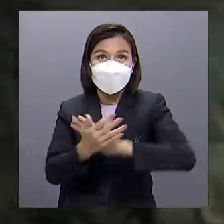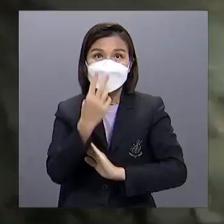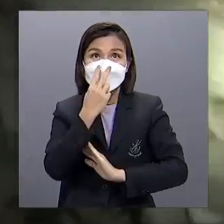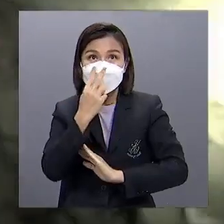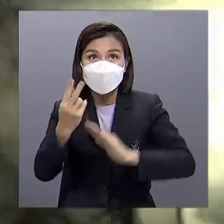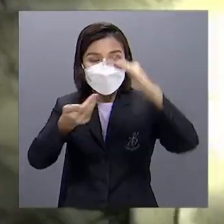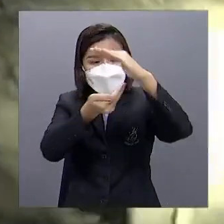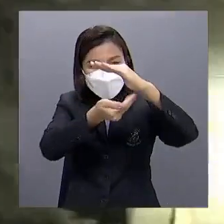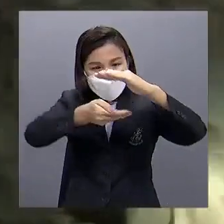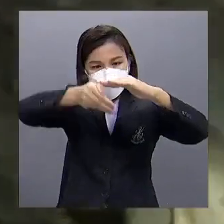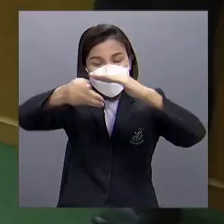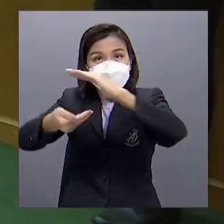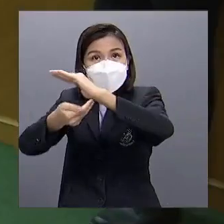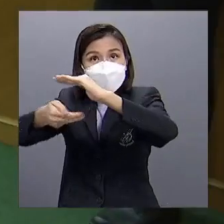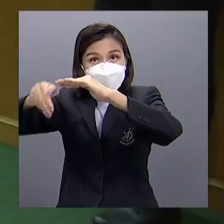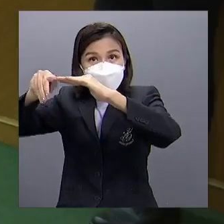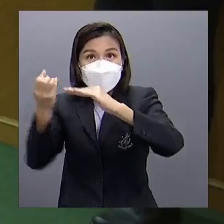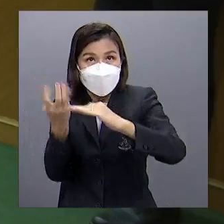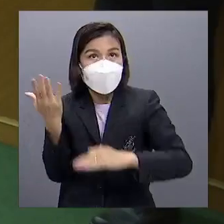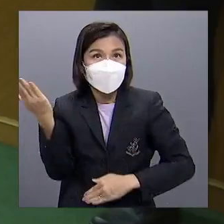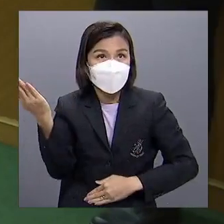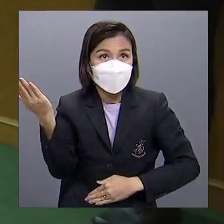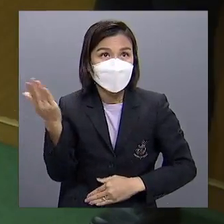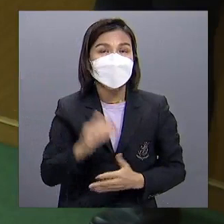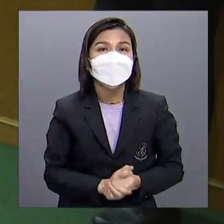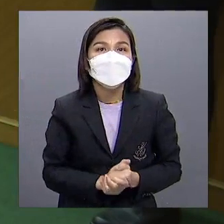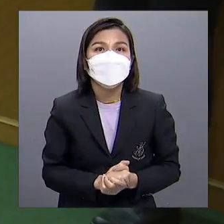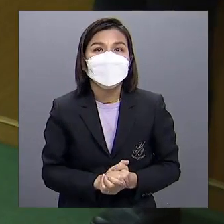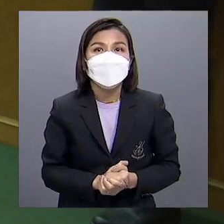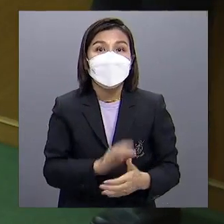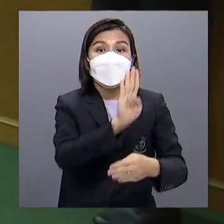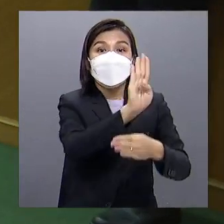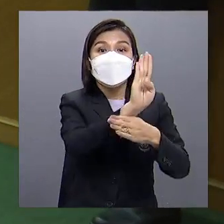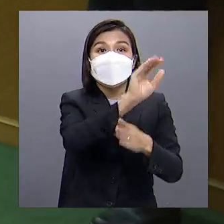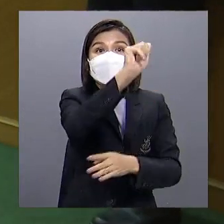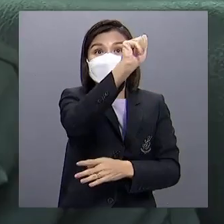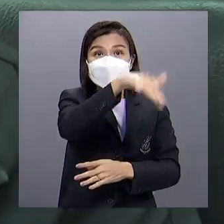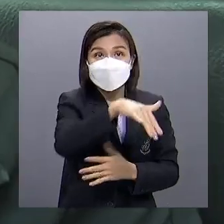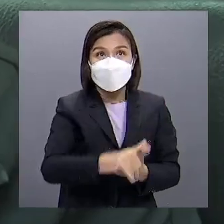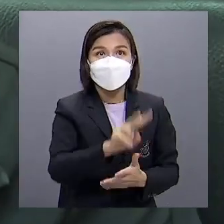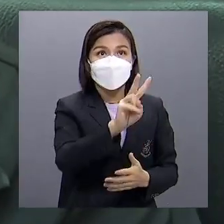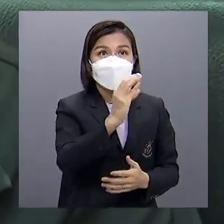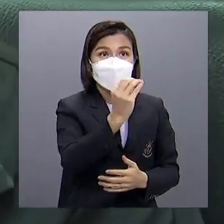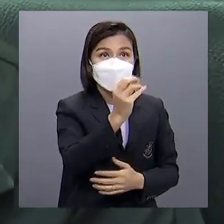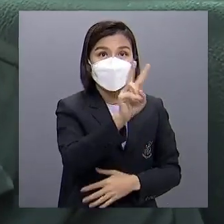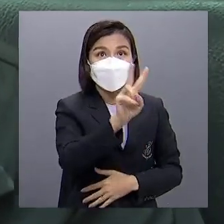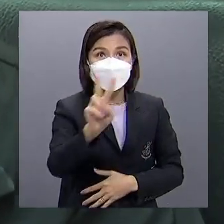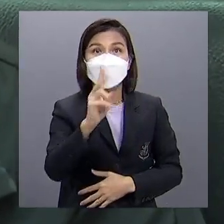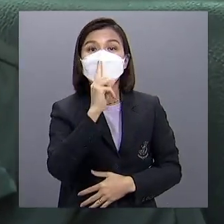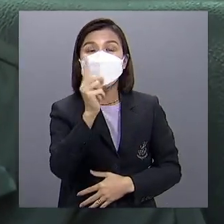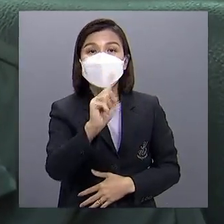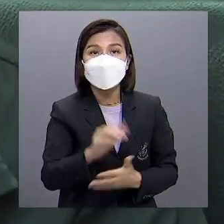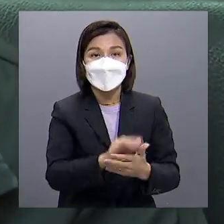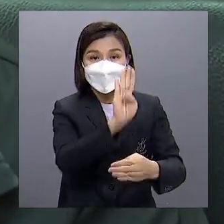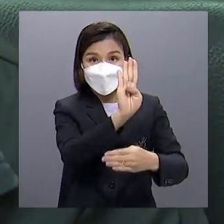ำนวนมากตัวแทนบริษัทสยามเน็ต2022จำกัดบอกว่าทางบริษัทไม่ยอมเก็